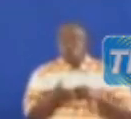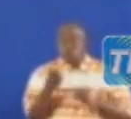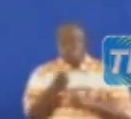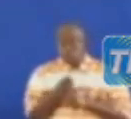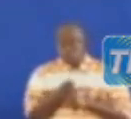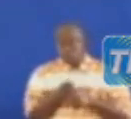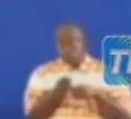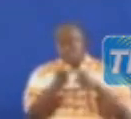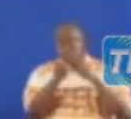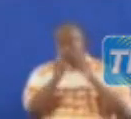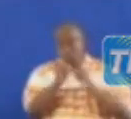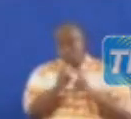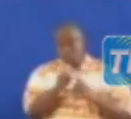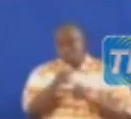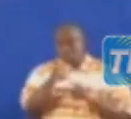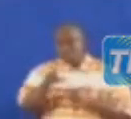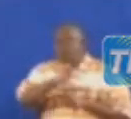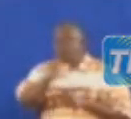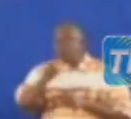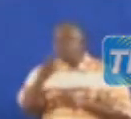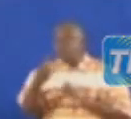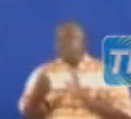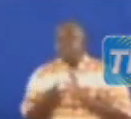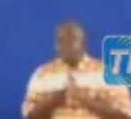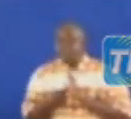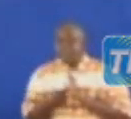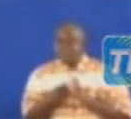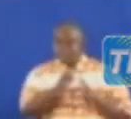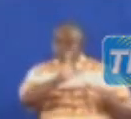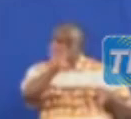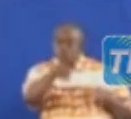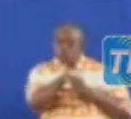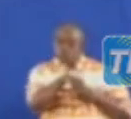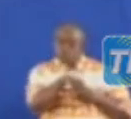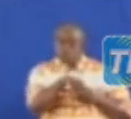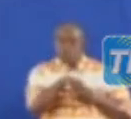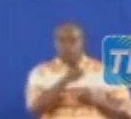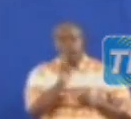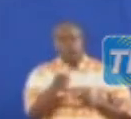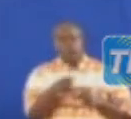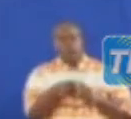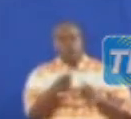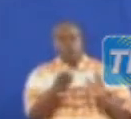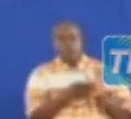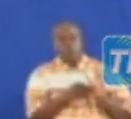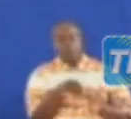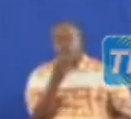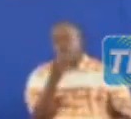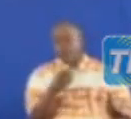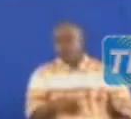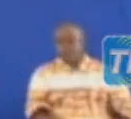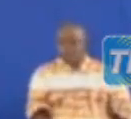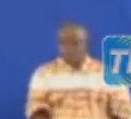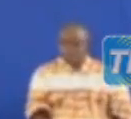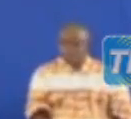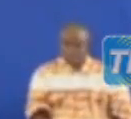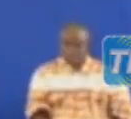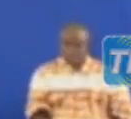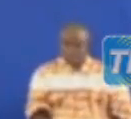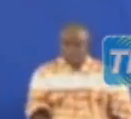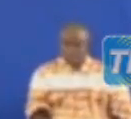yote 26 ya mikoa ikijumuisha almashauri 184 kwa mwaka wa fedha wa